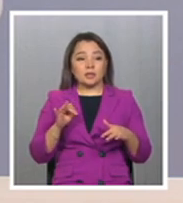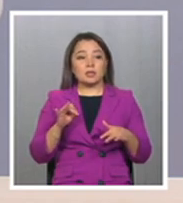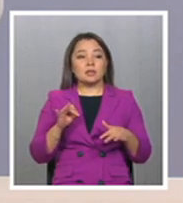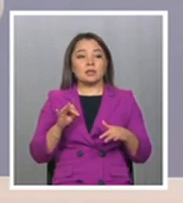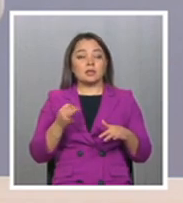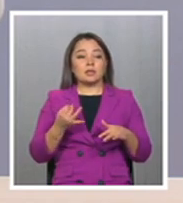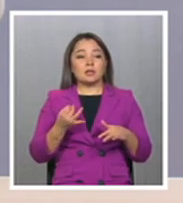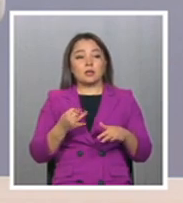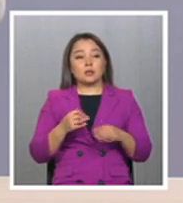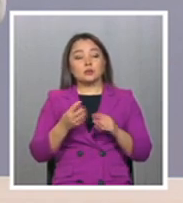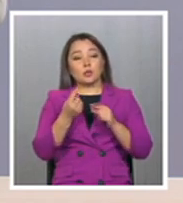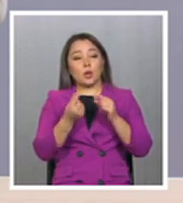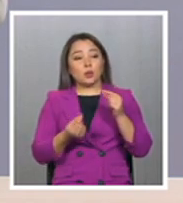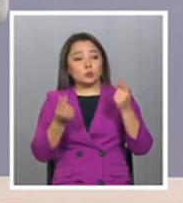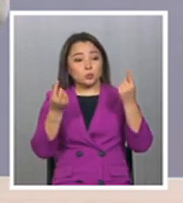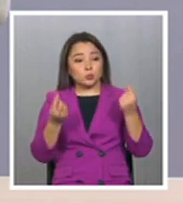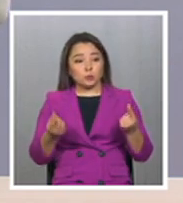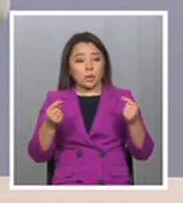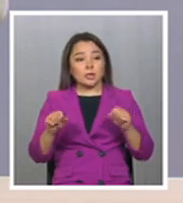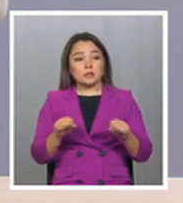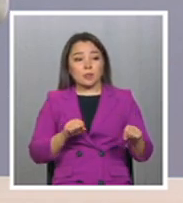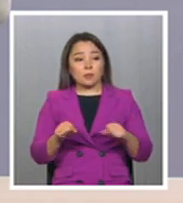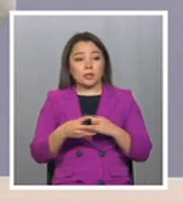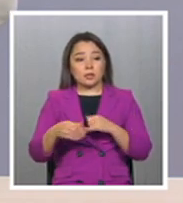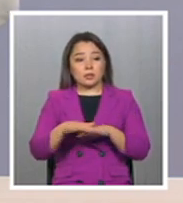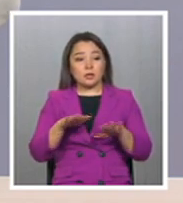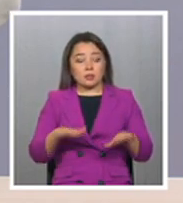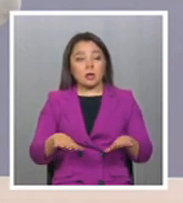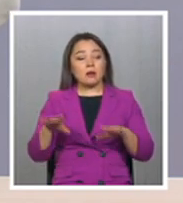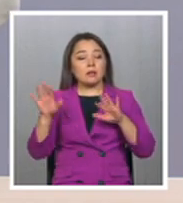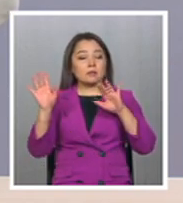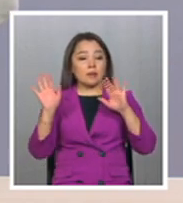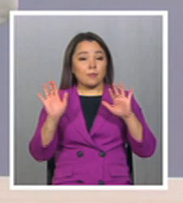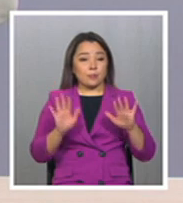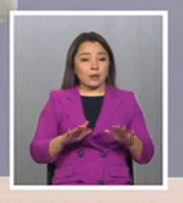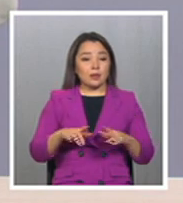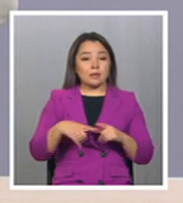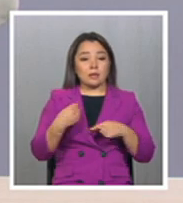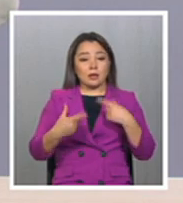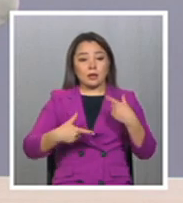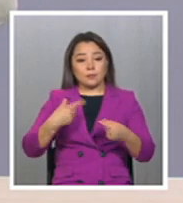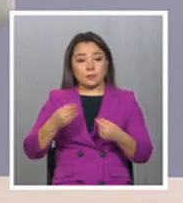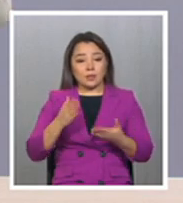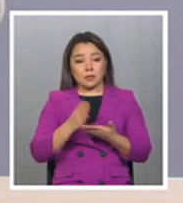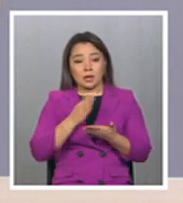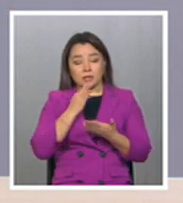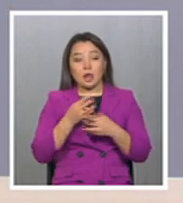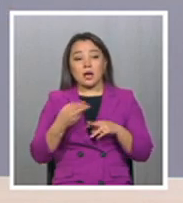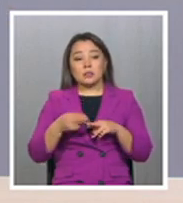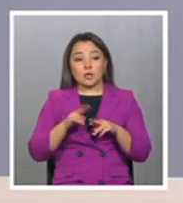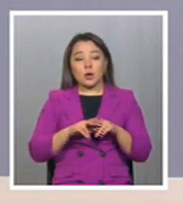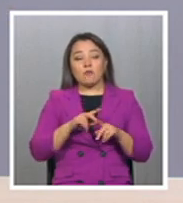сосульки, землетрясение, листопад. Ребята, ответьте на вопросы.